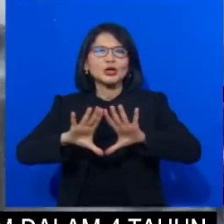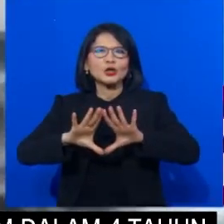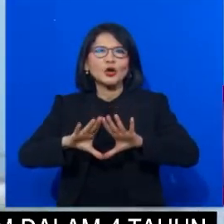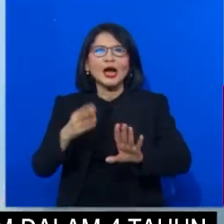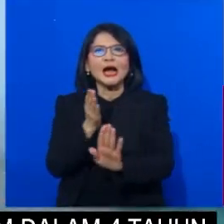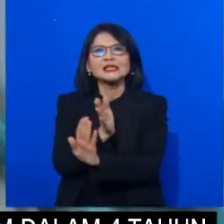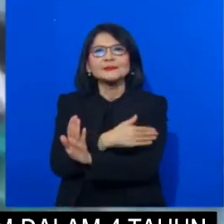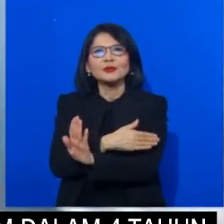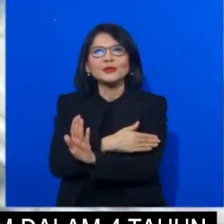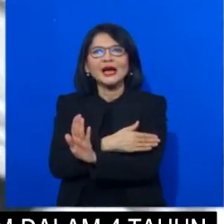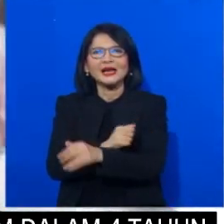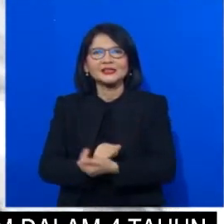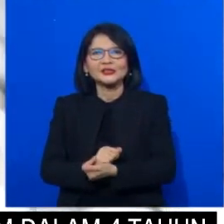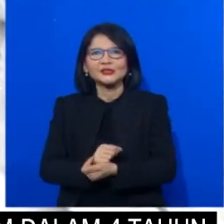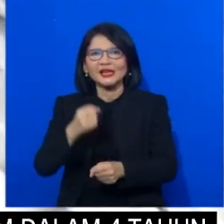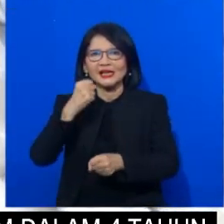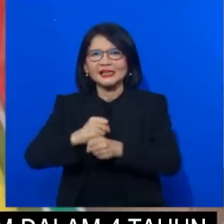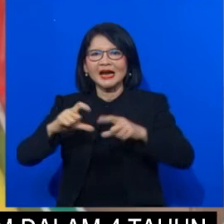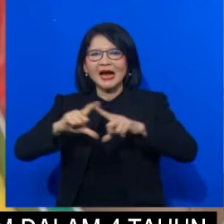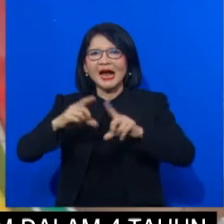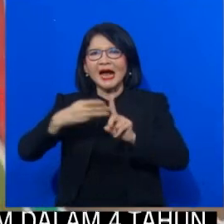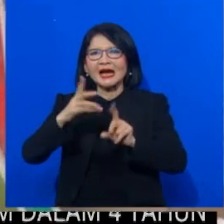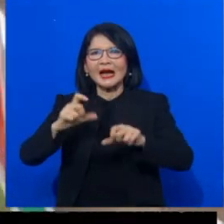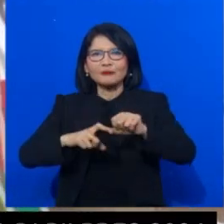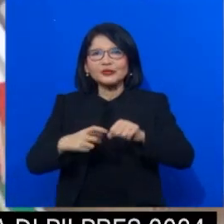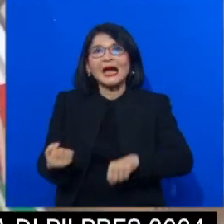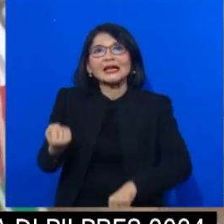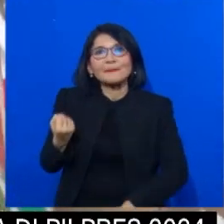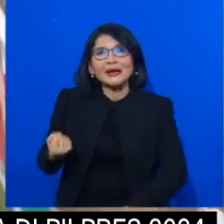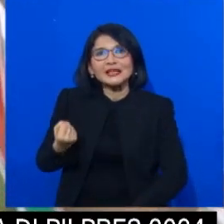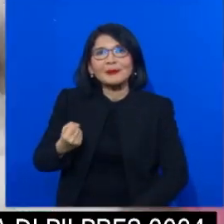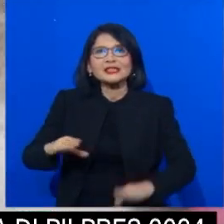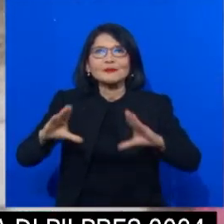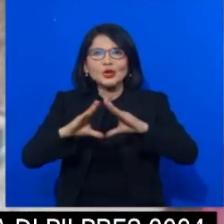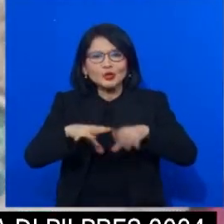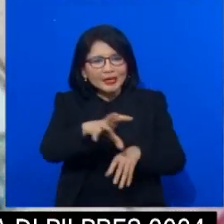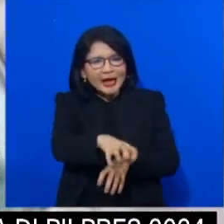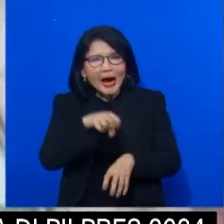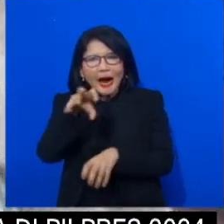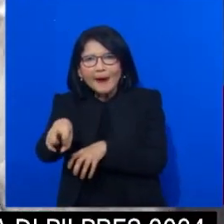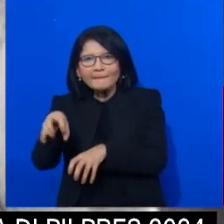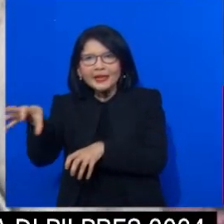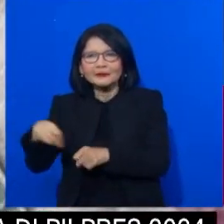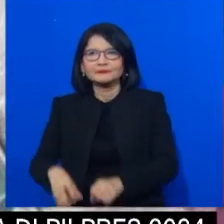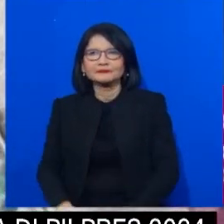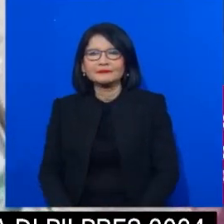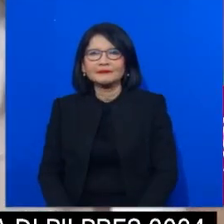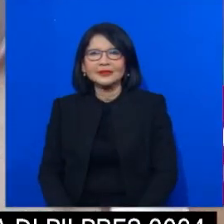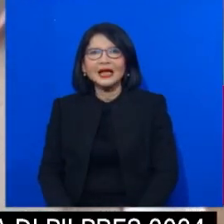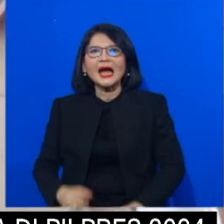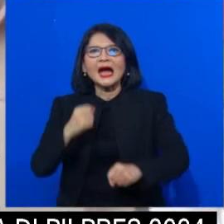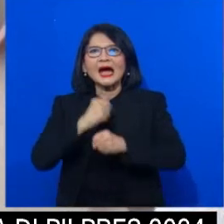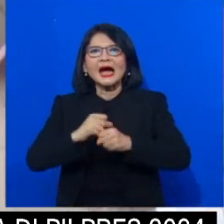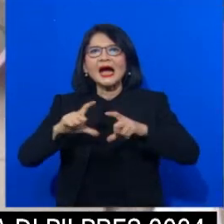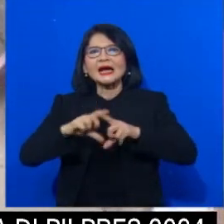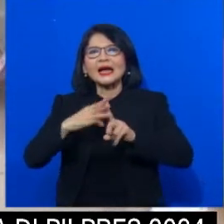Awalnya, styrofoam bekas ia dapatkan dari pedagang buah di pasar-pasar Kota Mojokerto. Menurut Rianto, styrofoam bekas memiliki